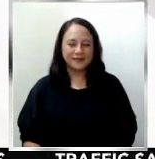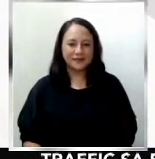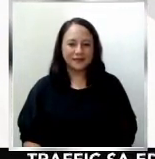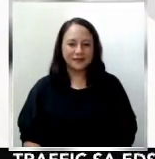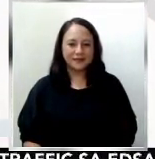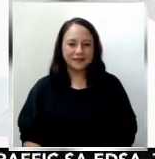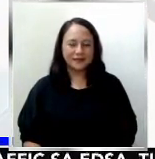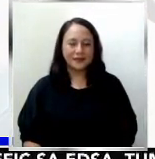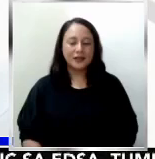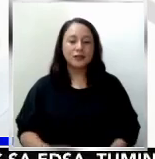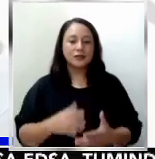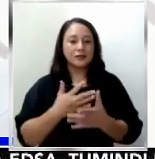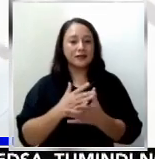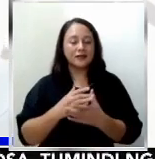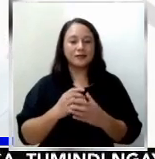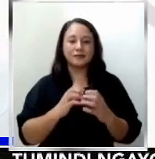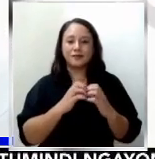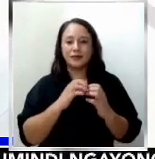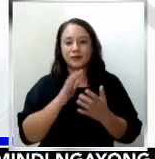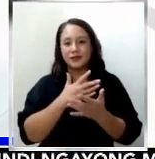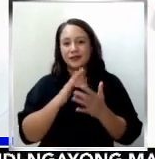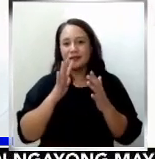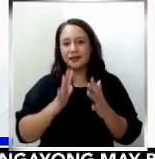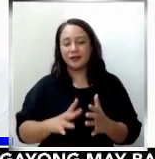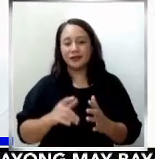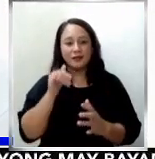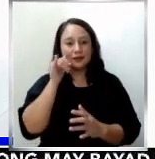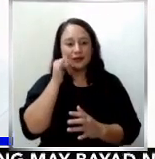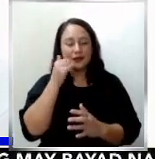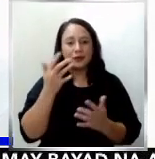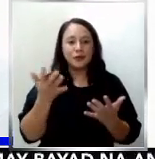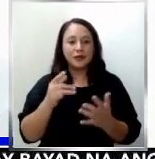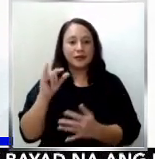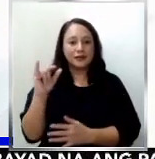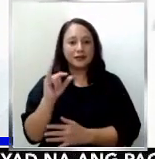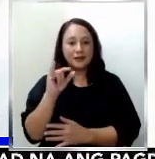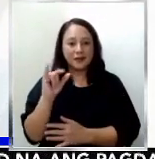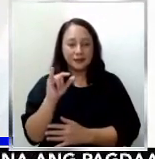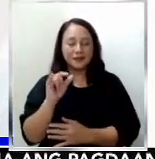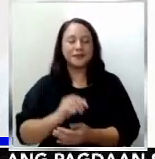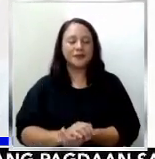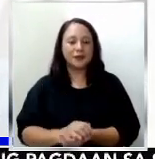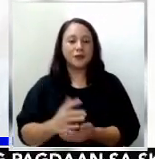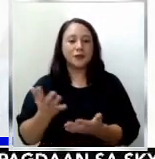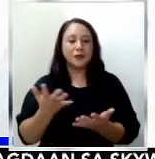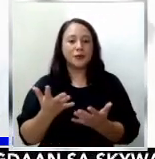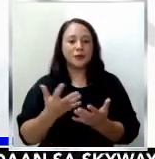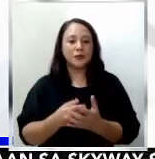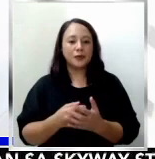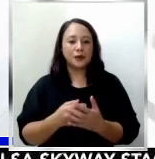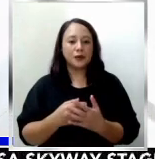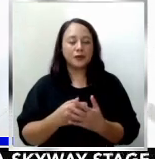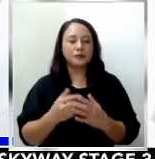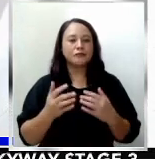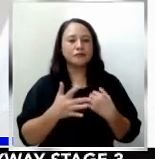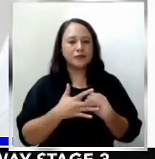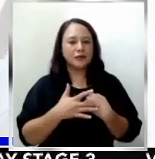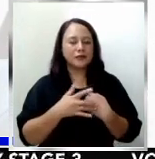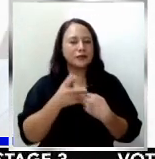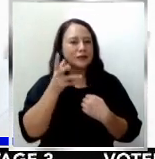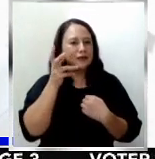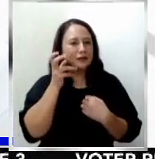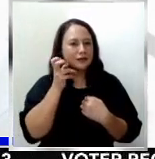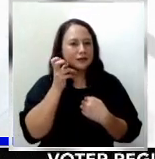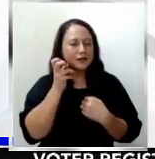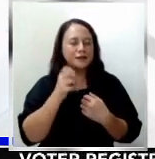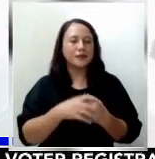Ibinahagi ng kapuso singer ang video na yan sa kanyang Instagram account kung saan heart-melted daw siya sa kanyang narinig. Kauwi lang